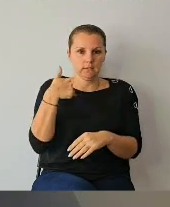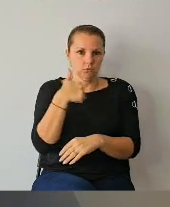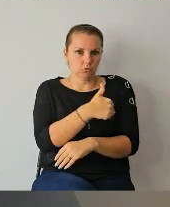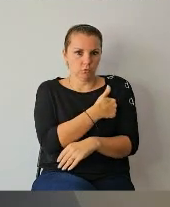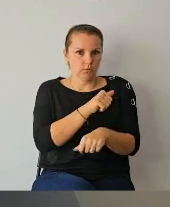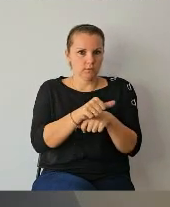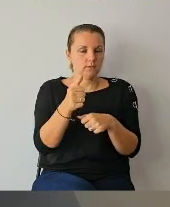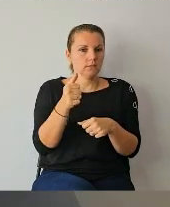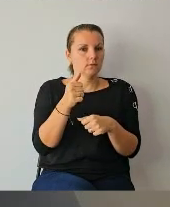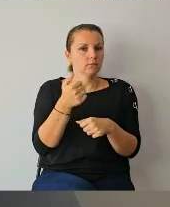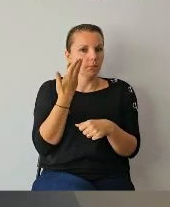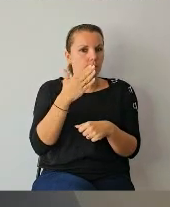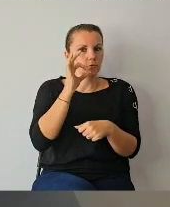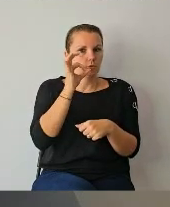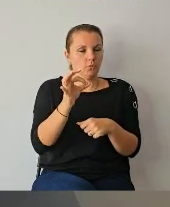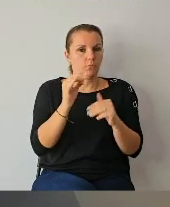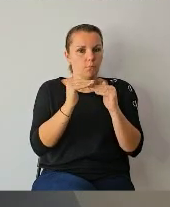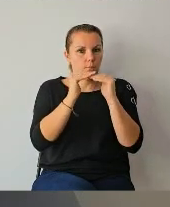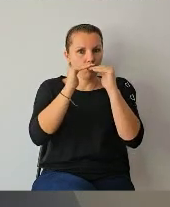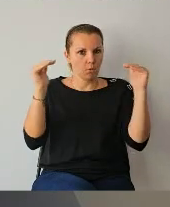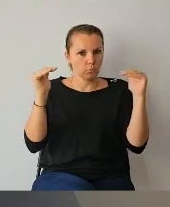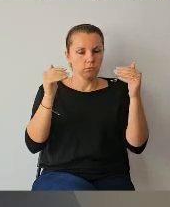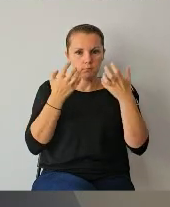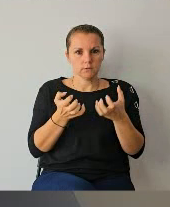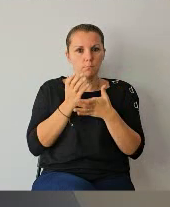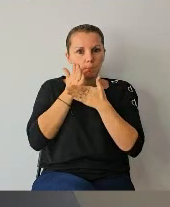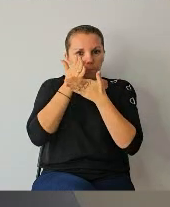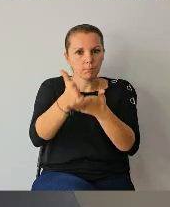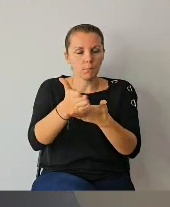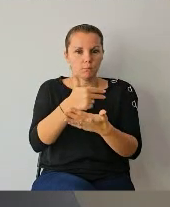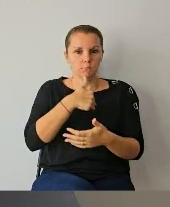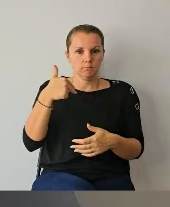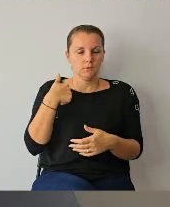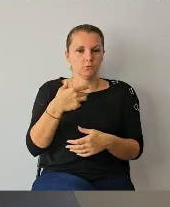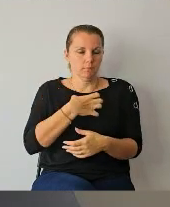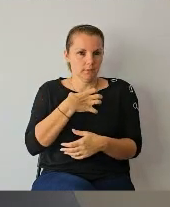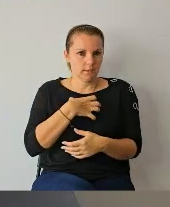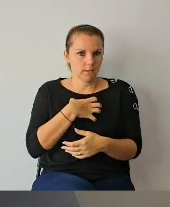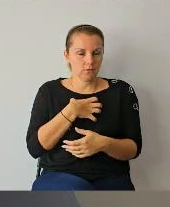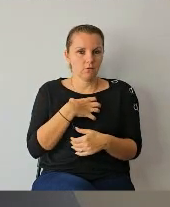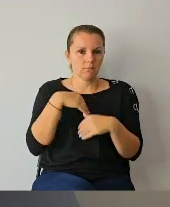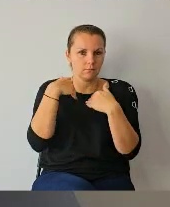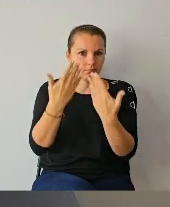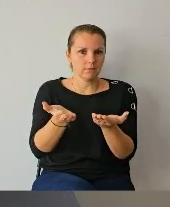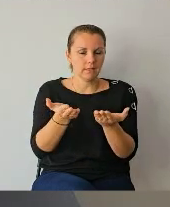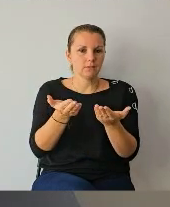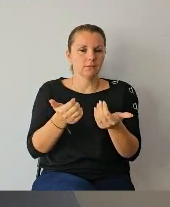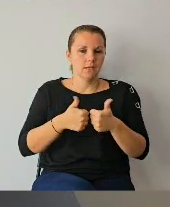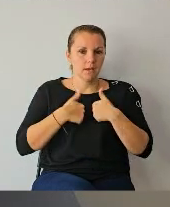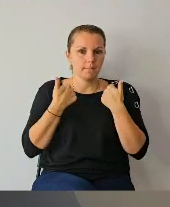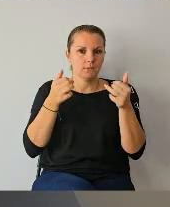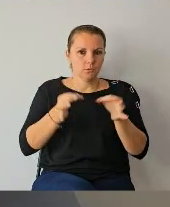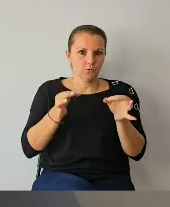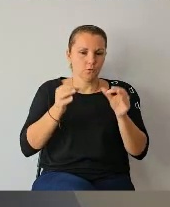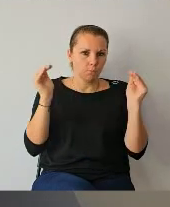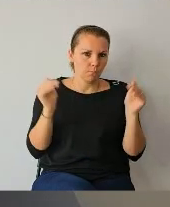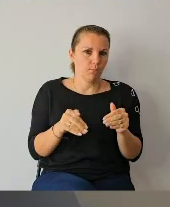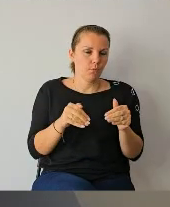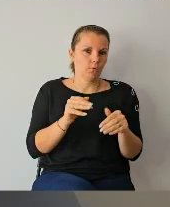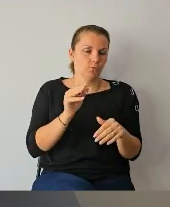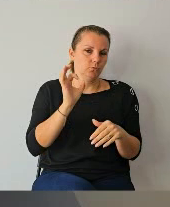dobrym poziomie i chcemy pomóc tym naszym dyrektorom, żeby dzisiaj mogli naprawdę